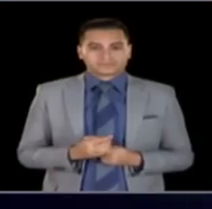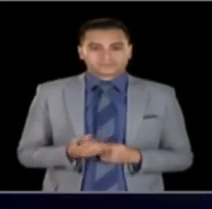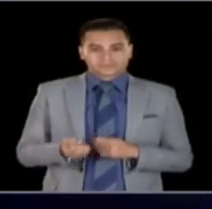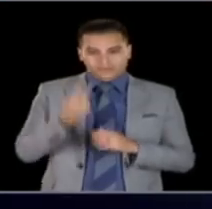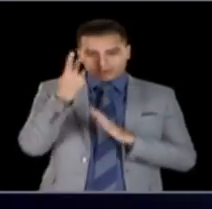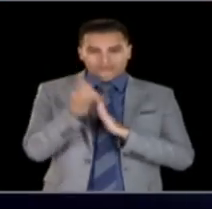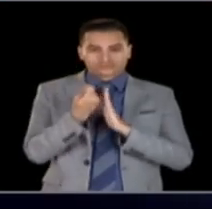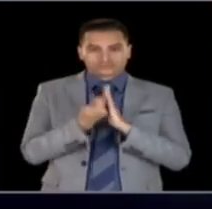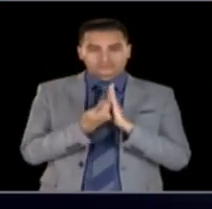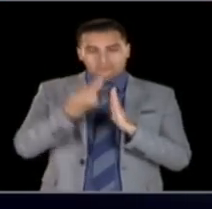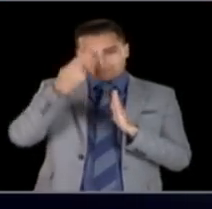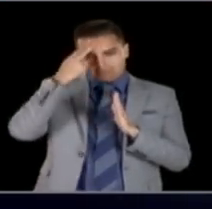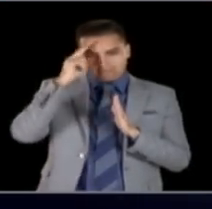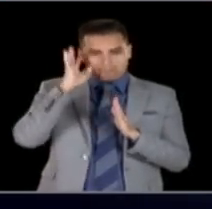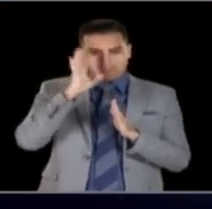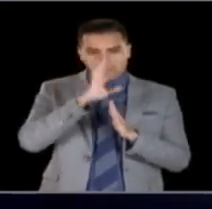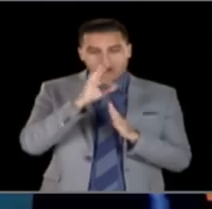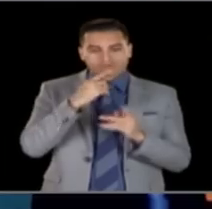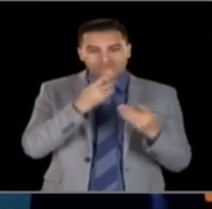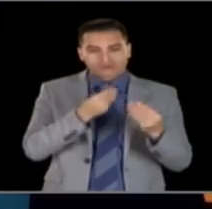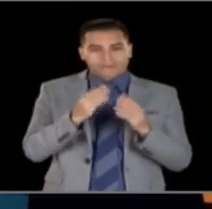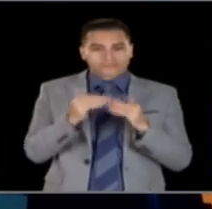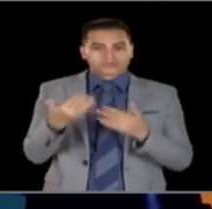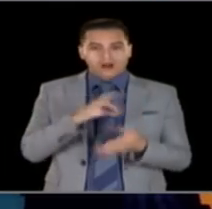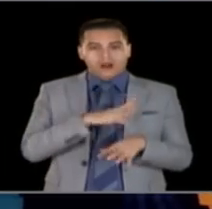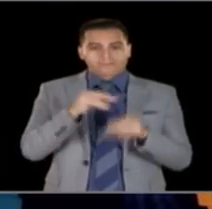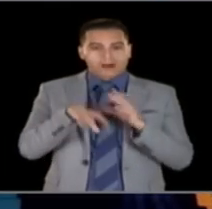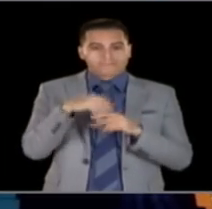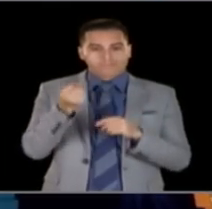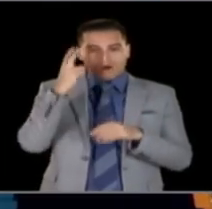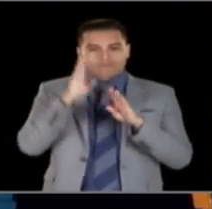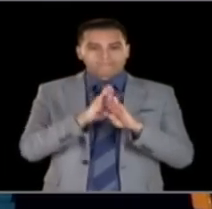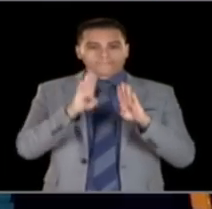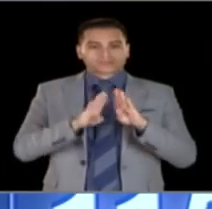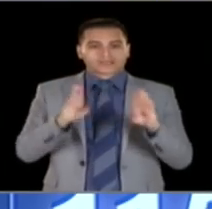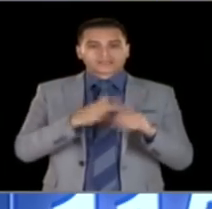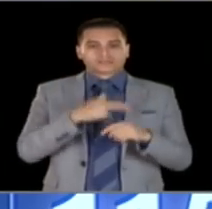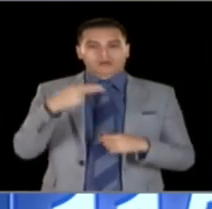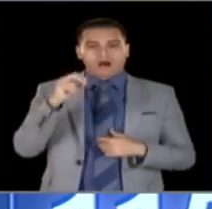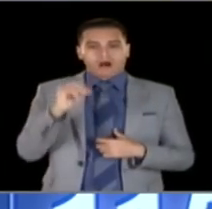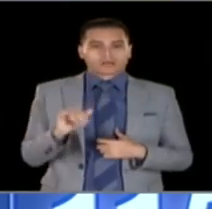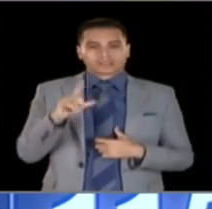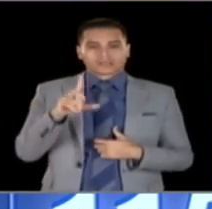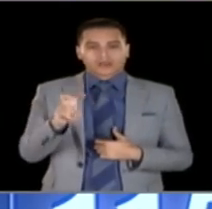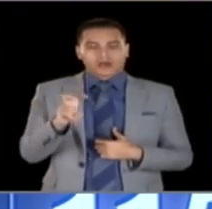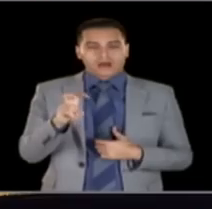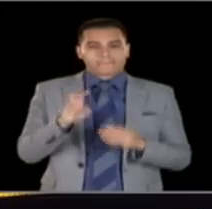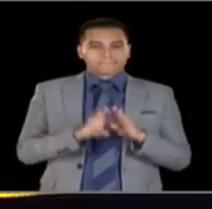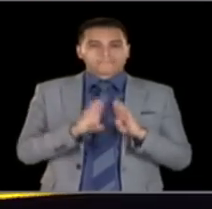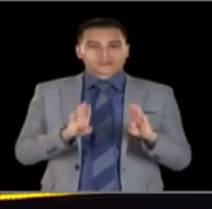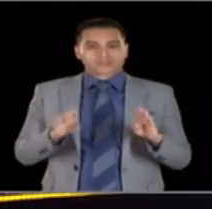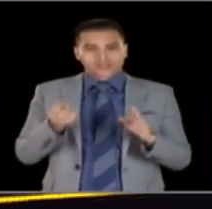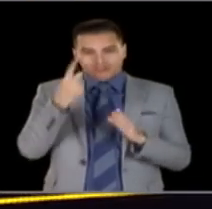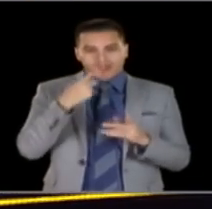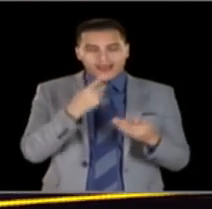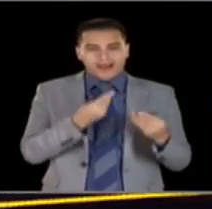أدب. من هو الشاعر المصري الراحل مؤلف مسرحية عقيلة؟ مسرحية